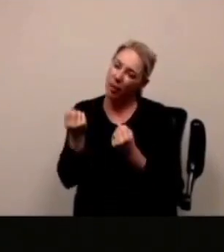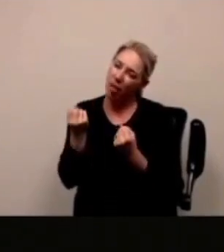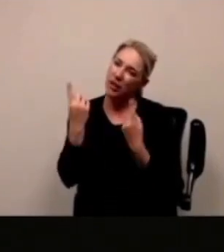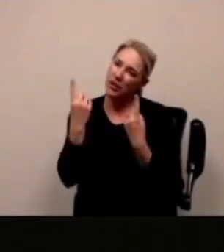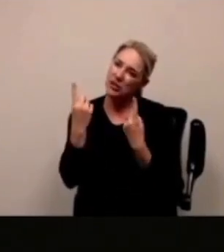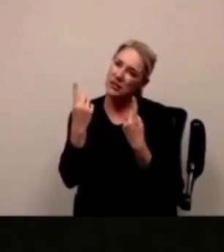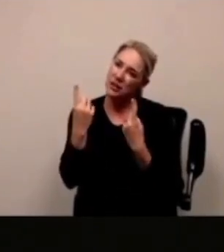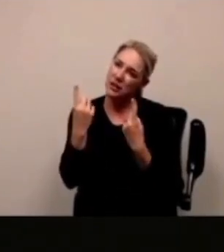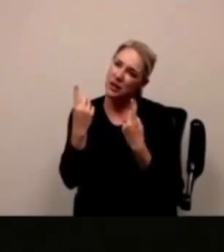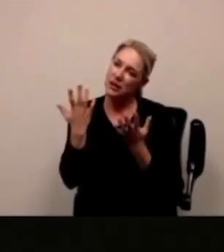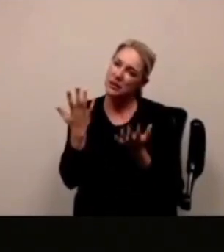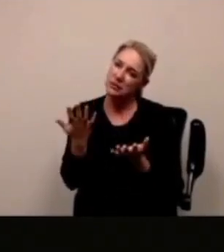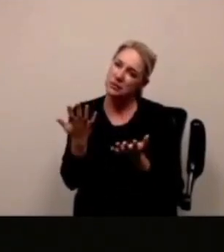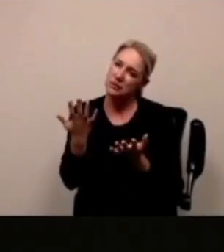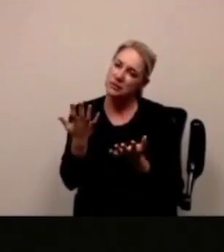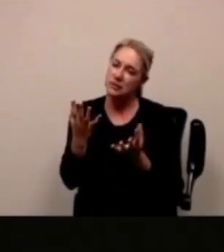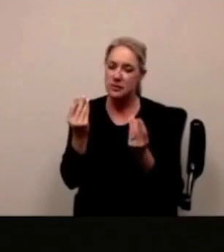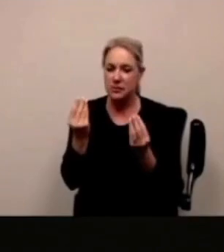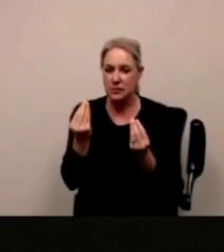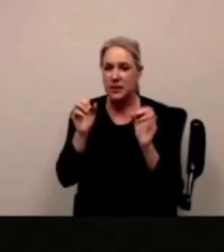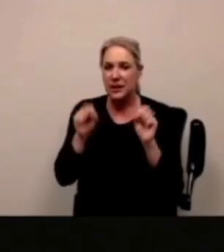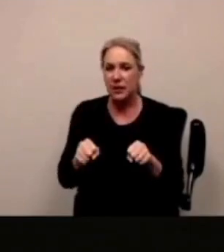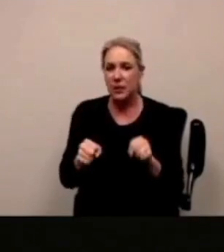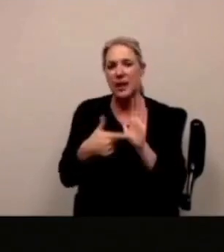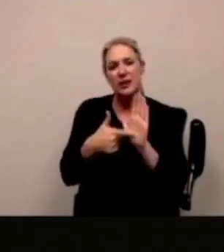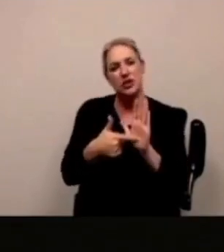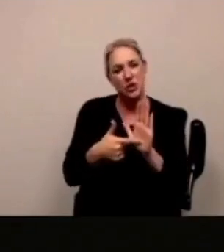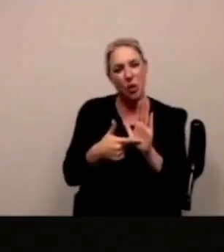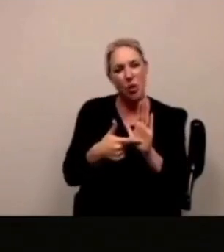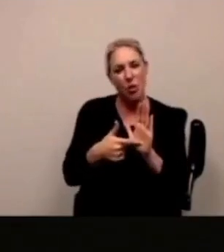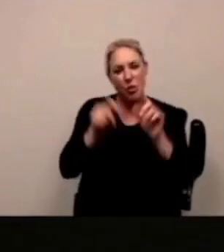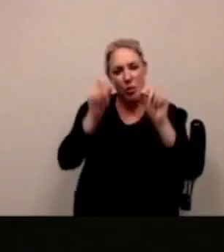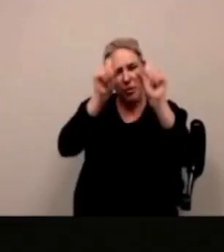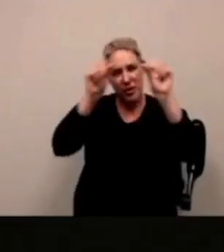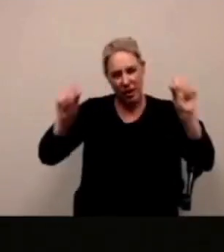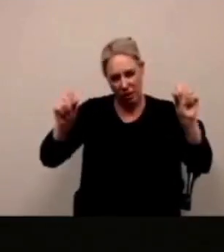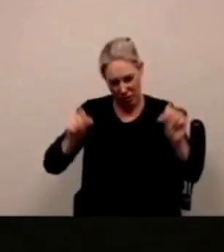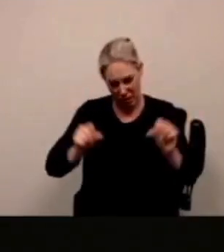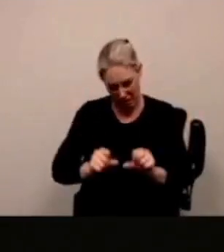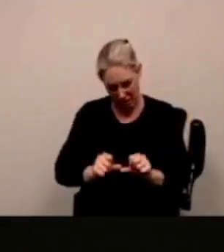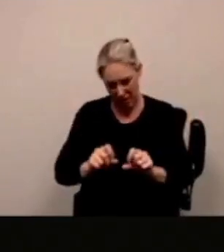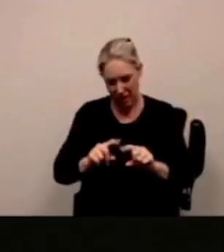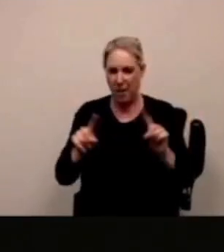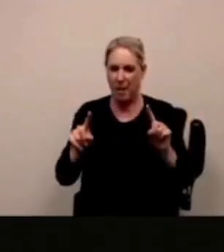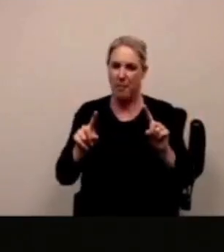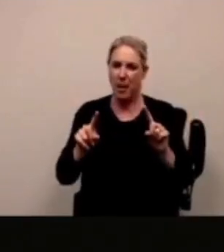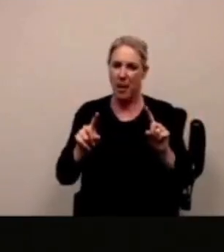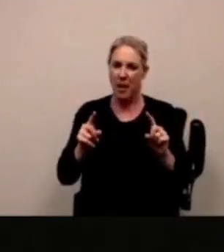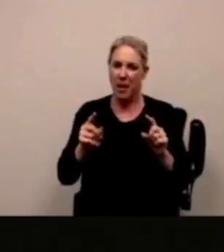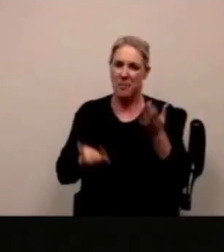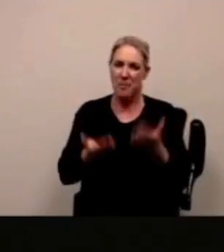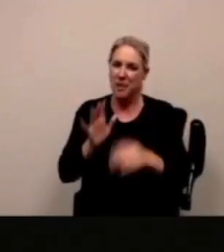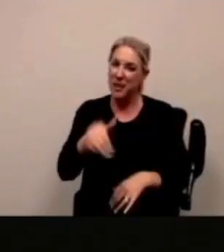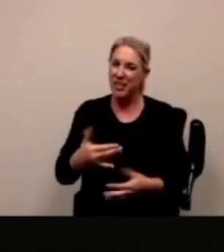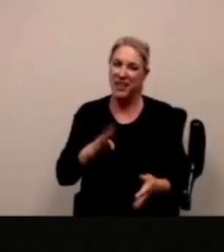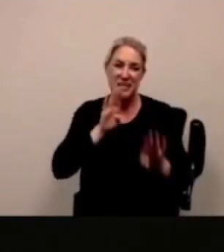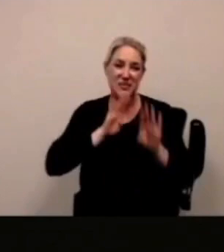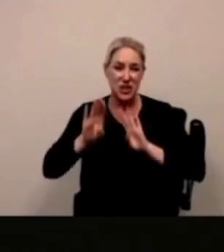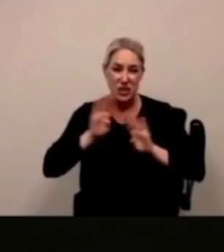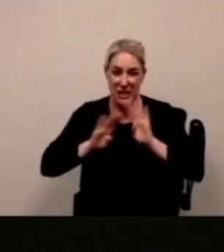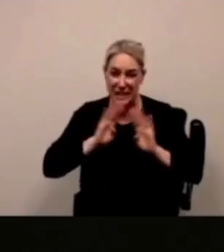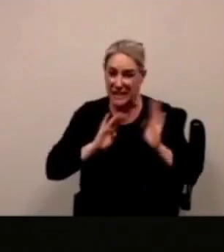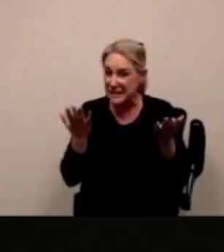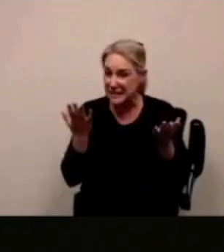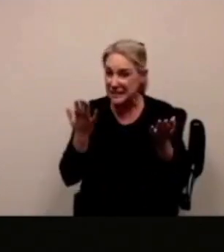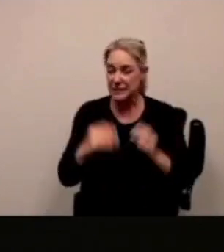今こちらの後制限はちょっとわかり十分にあと表現できなくて